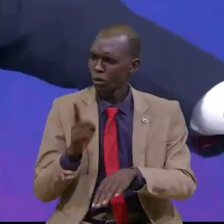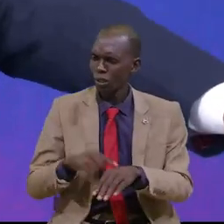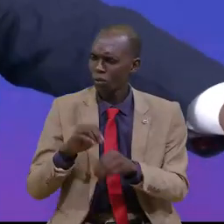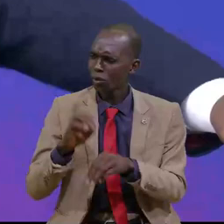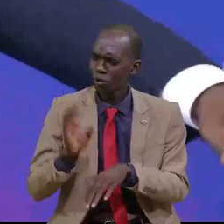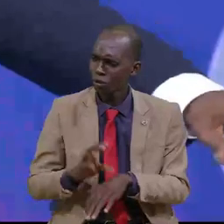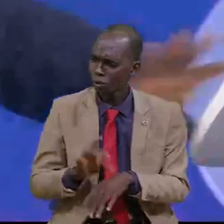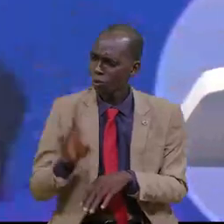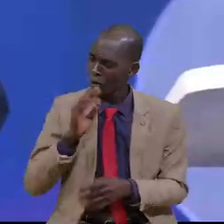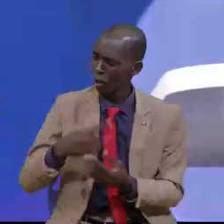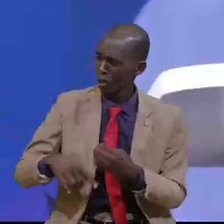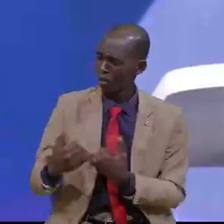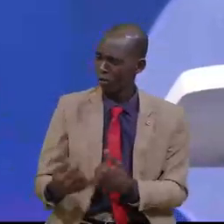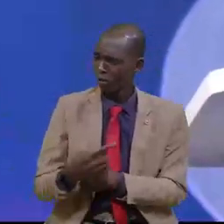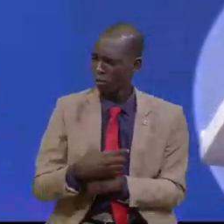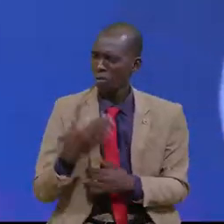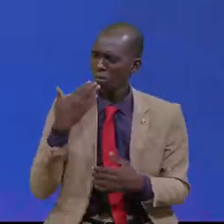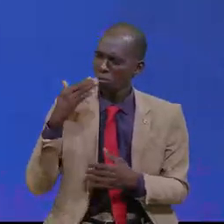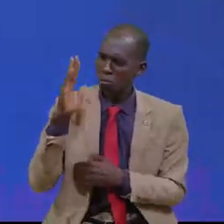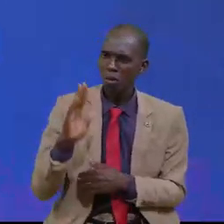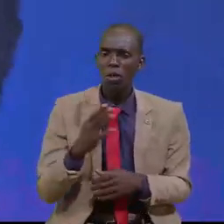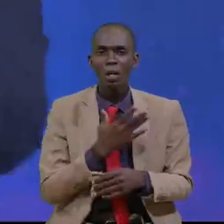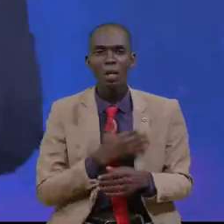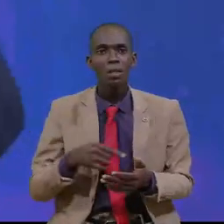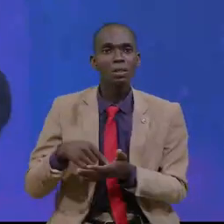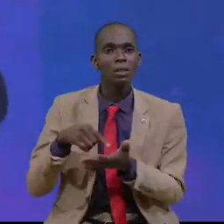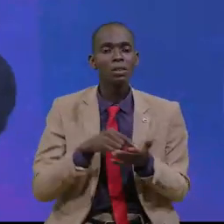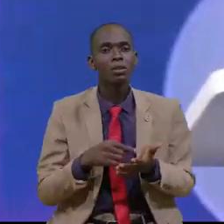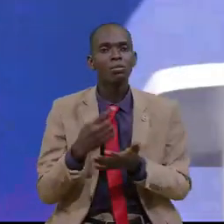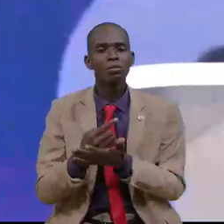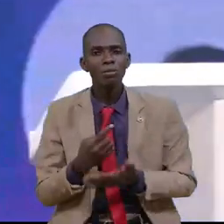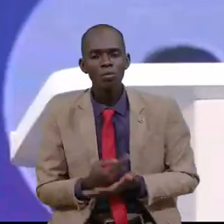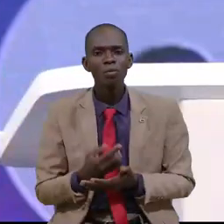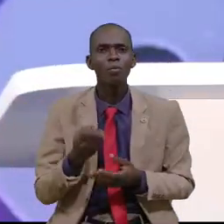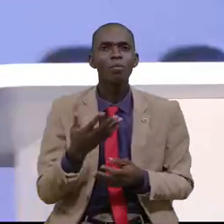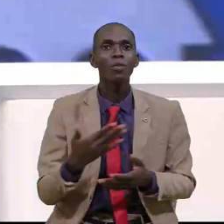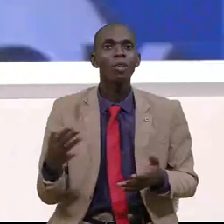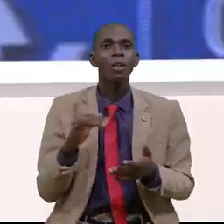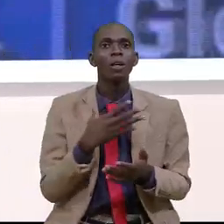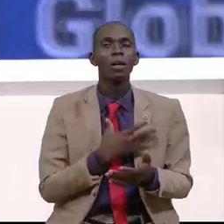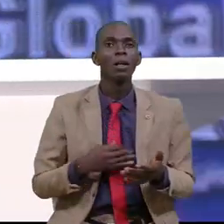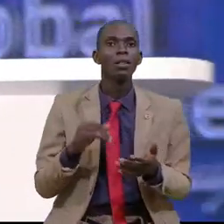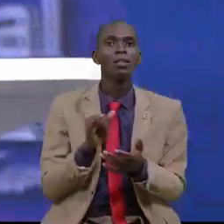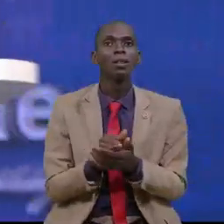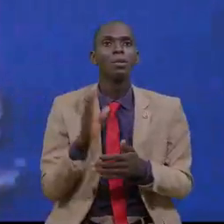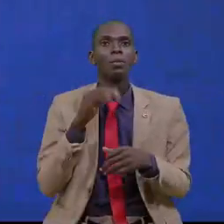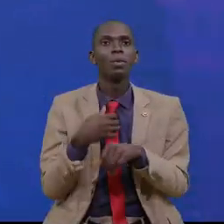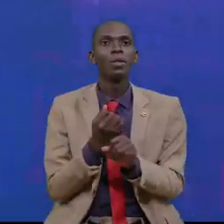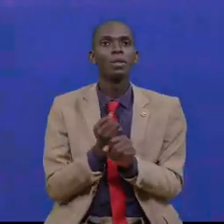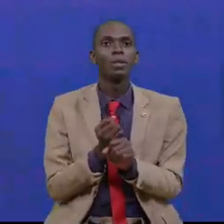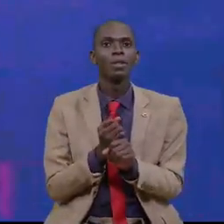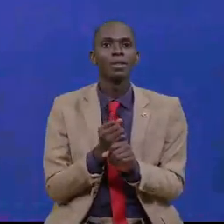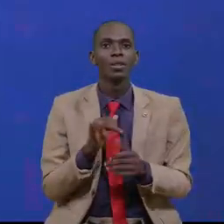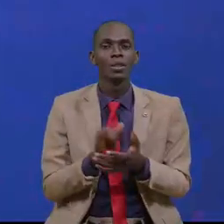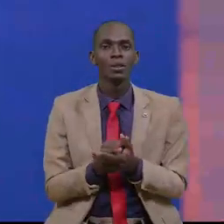Hein. Oh, ah, tu es là. Oh, qu'est-ce que tu faisais? On est en train de prier. Et ils sont en train de discuter là-bas. Ils sont emportés là-bas. Tu négliges ton